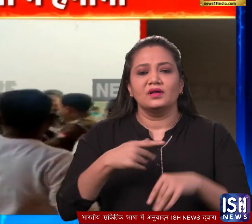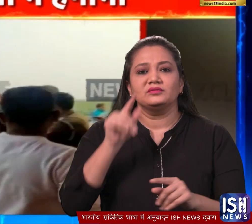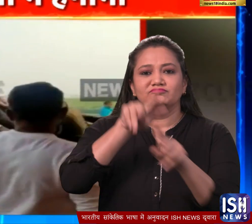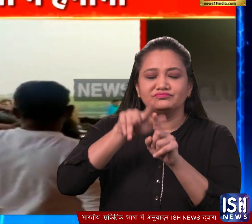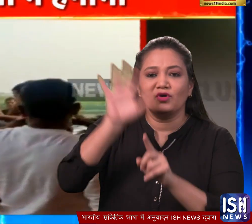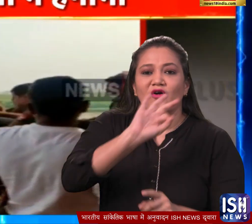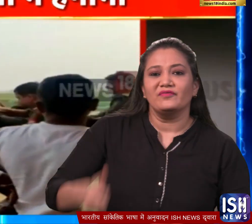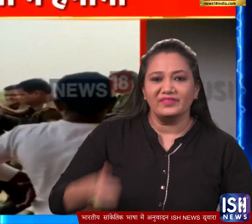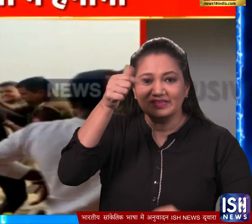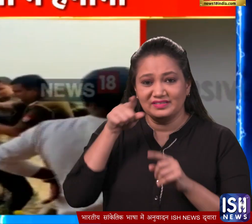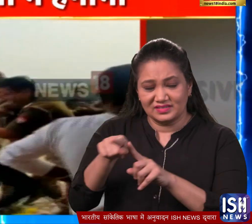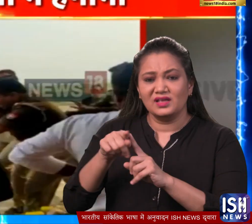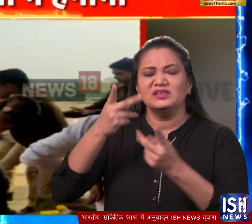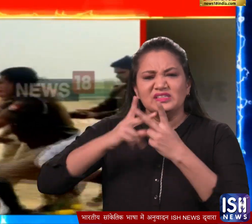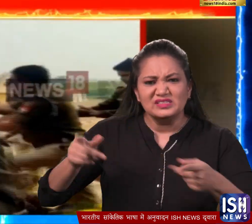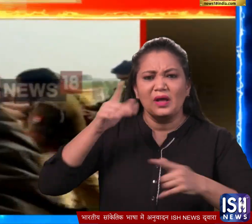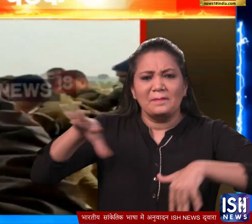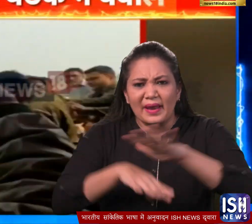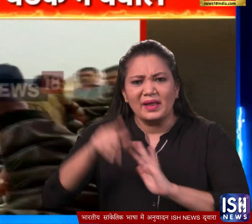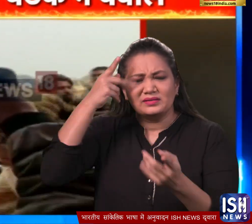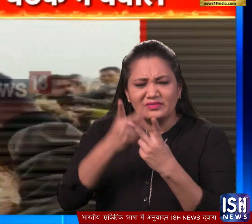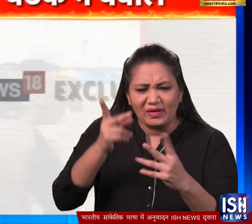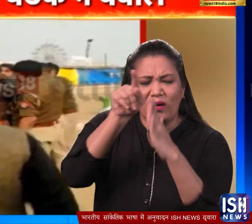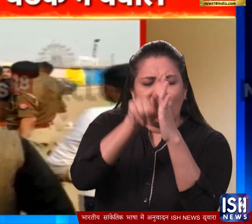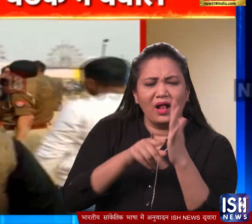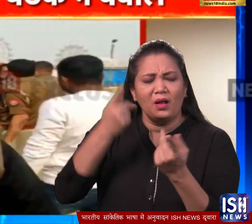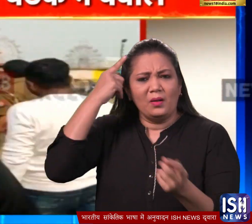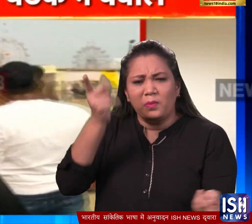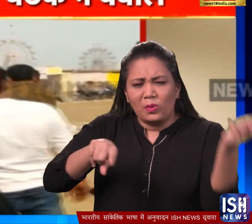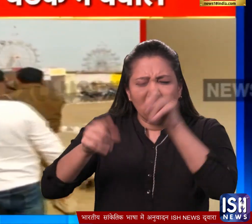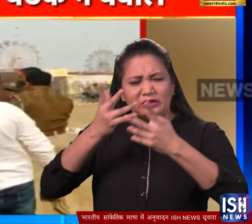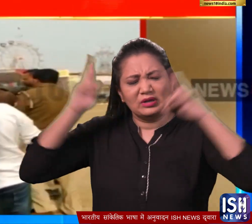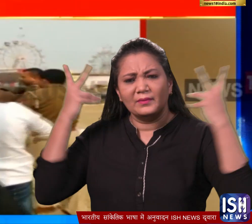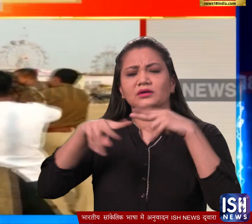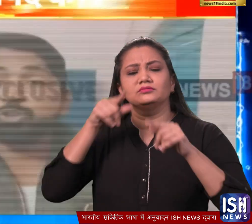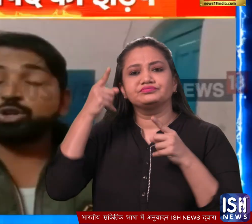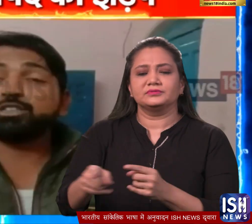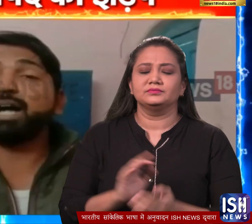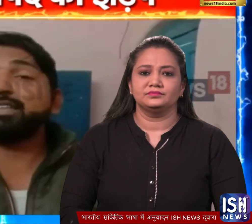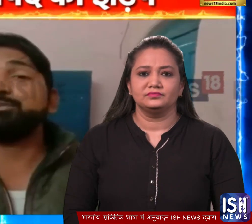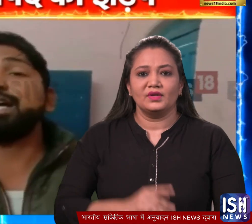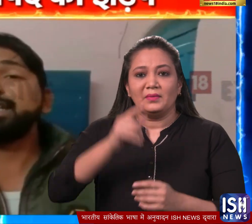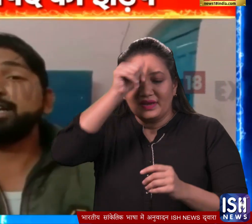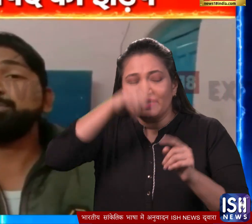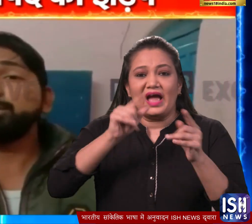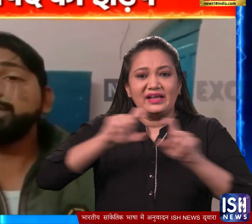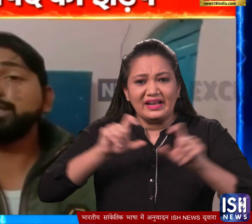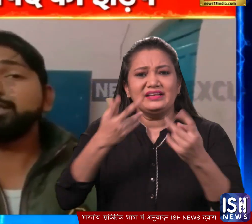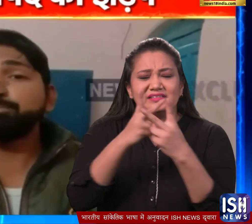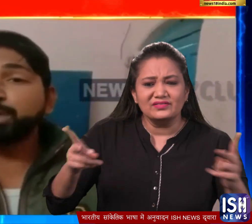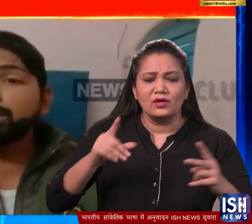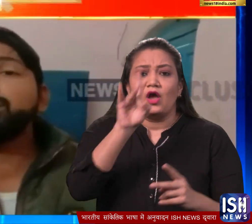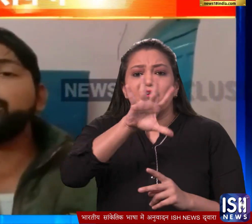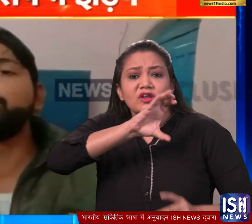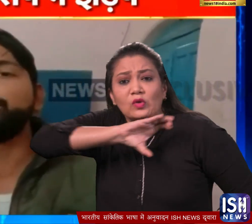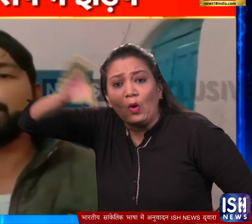इसके बाद उन्होंने नगर पालिका अध्यक्ष और उस अधिकारी पर कई योजनाओं में भ्रष्टाचार करने के गंभीर आरोप लगाए। स्वच्छ भारत अभियान के नाम पर अभी तक